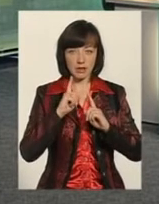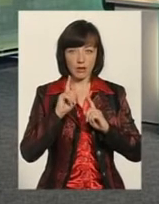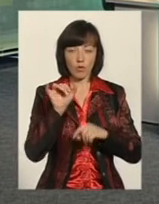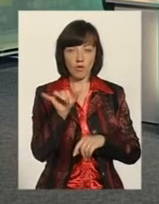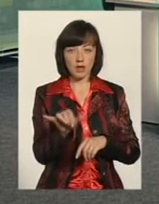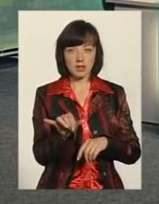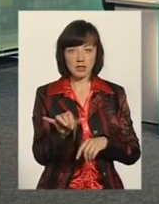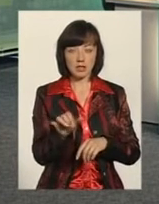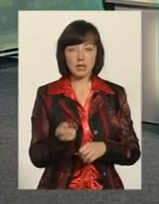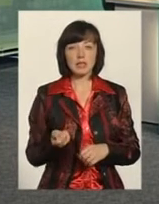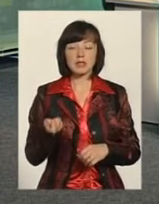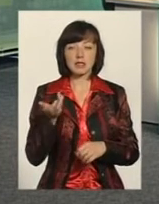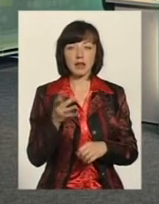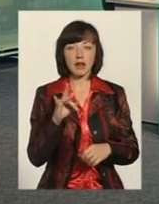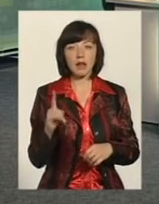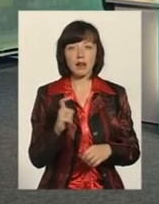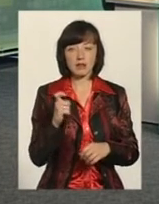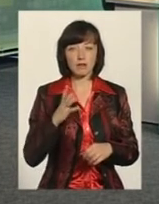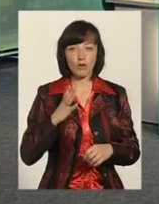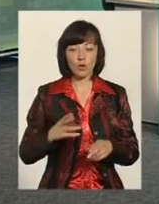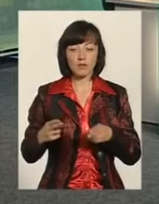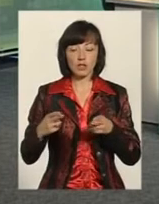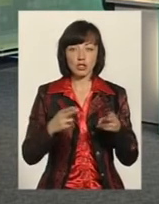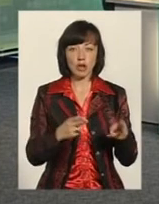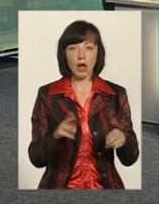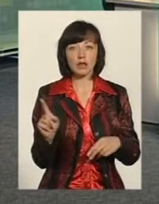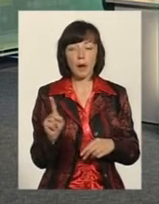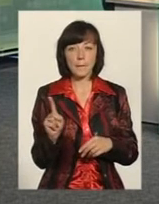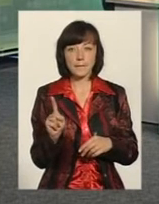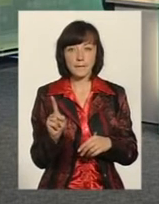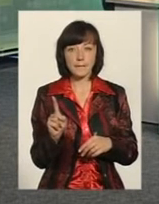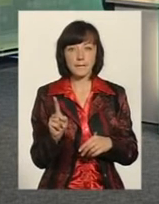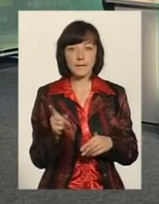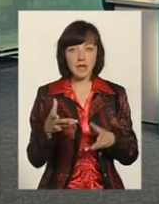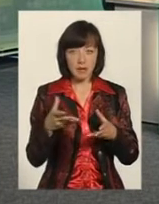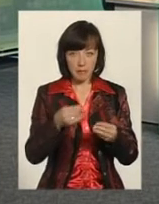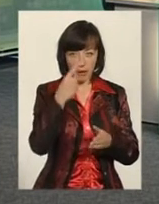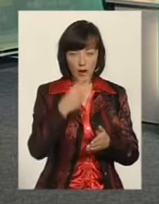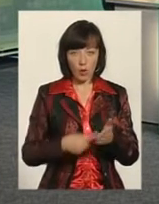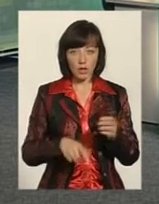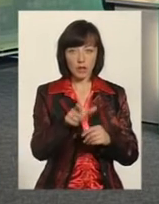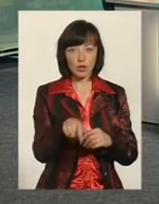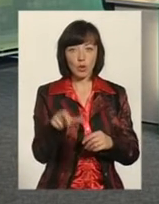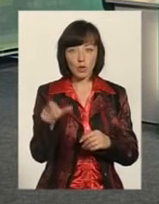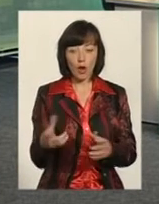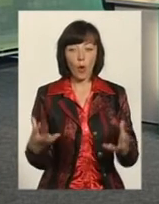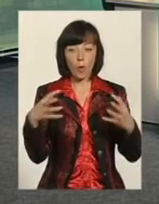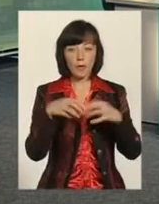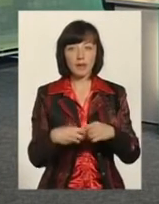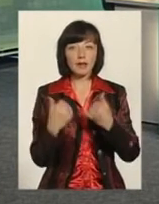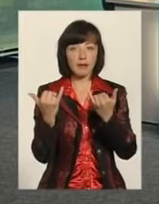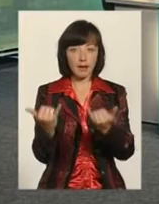вас, скільки разів доводилося виїжджати, аби переконати людей, що об'єднання для них